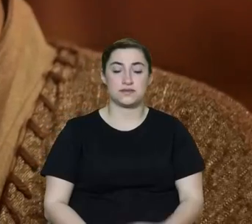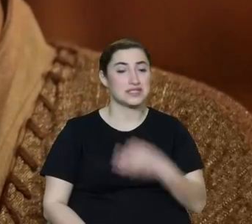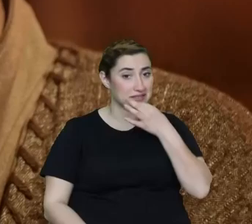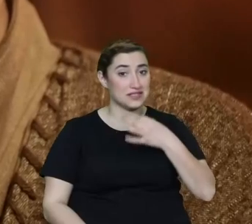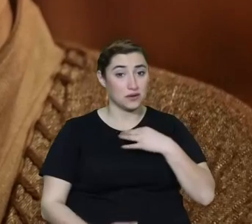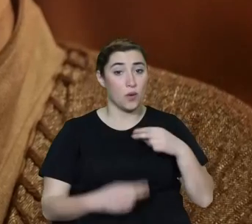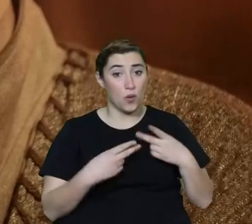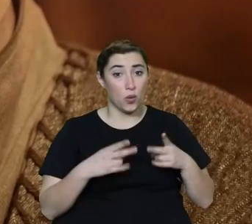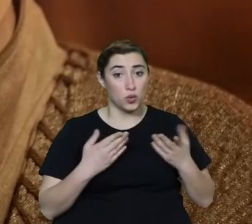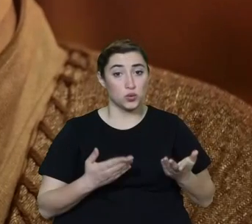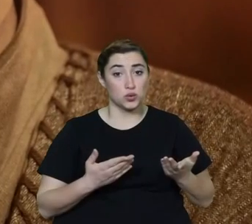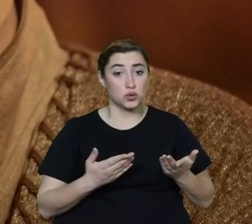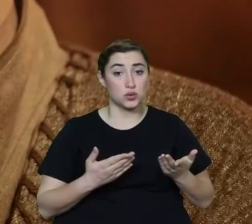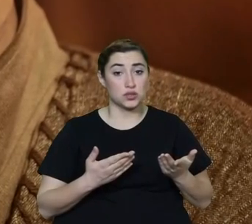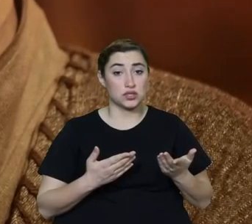Müsaadeniz olursa